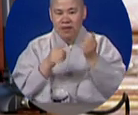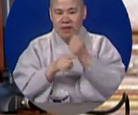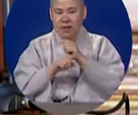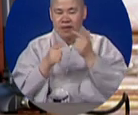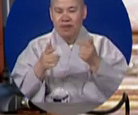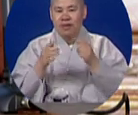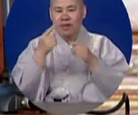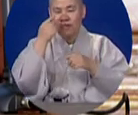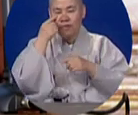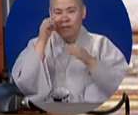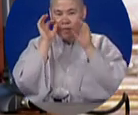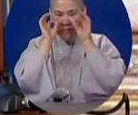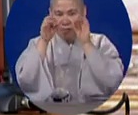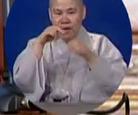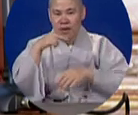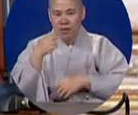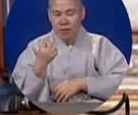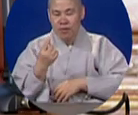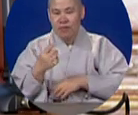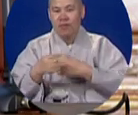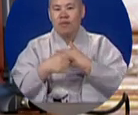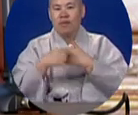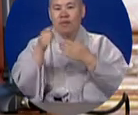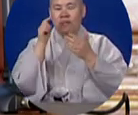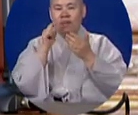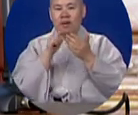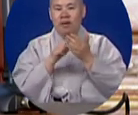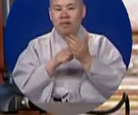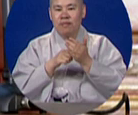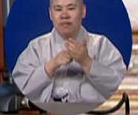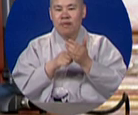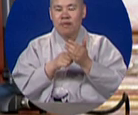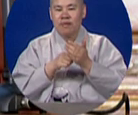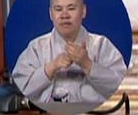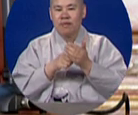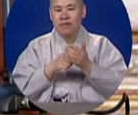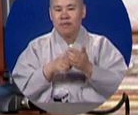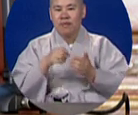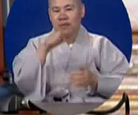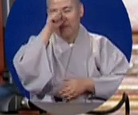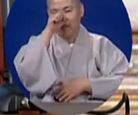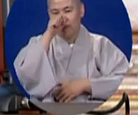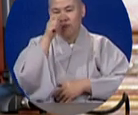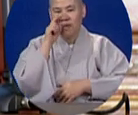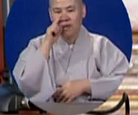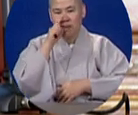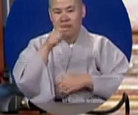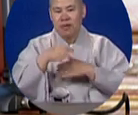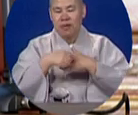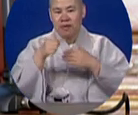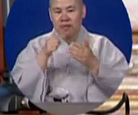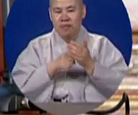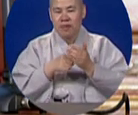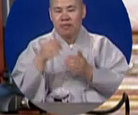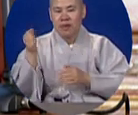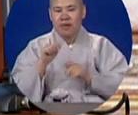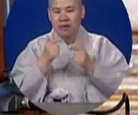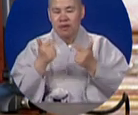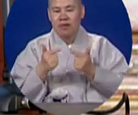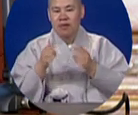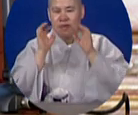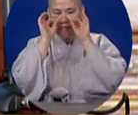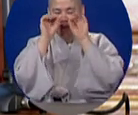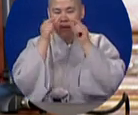눈으로는 보되 마음으로 애증심을 안 일으켜서 보지 않는 것과